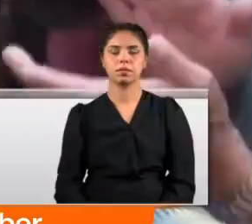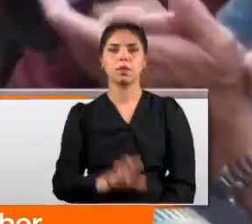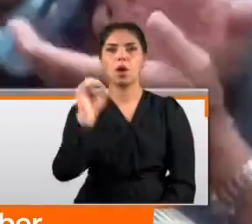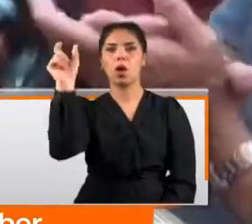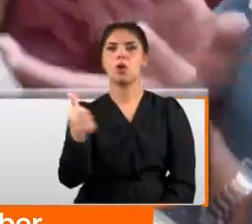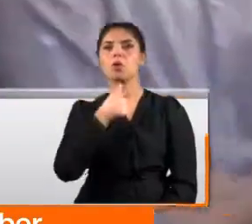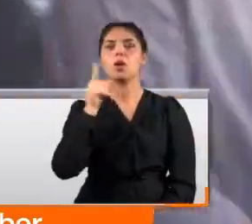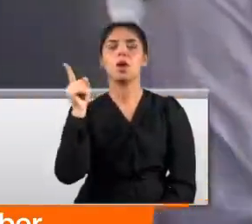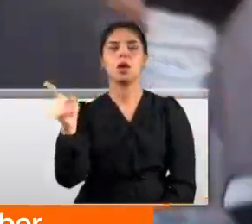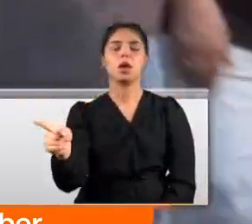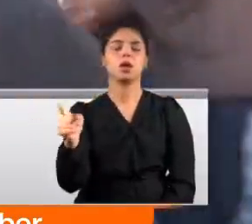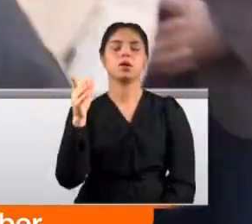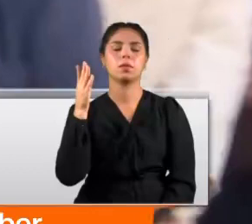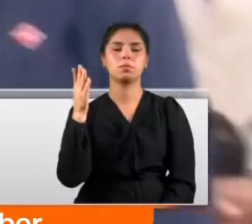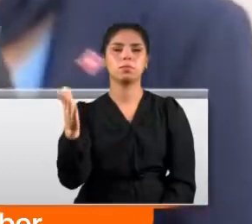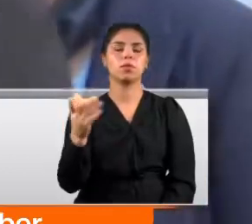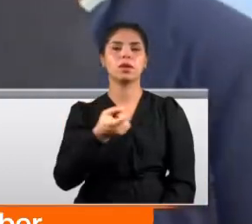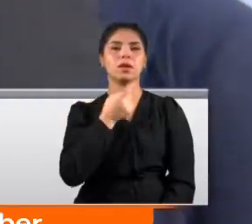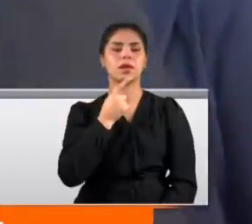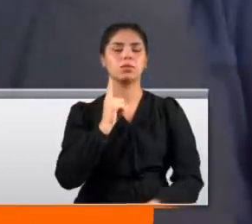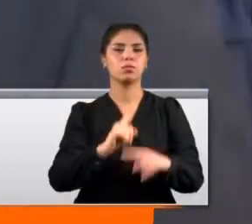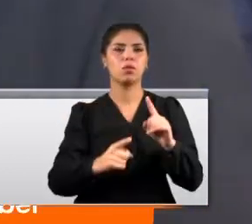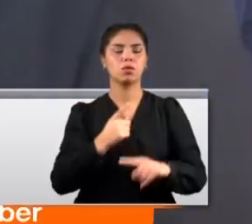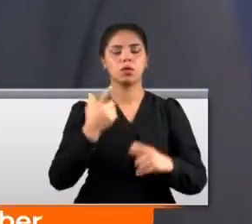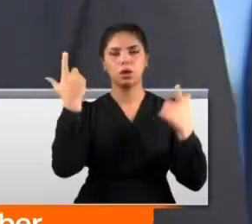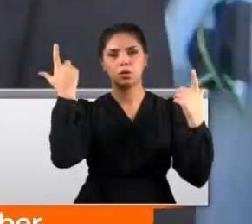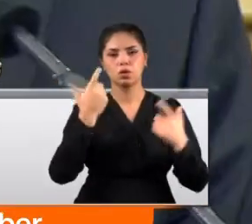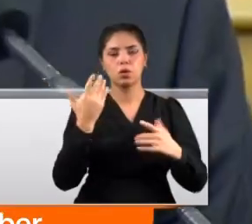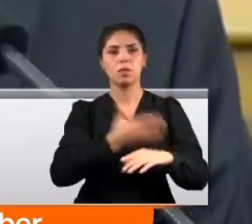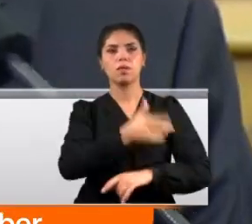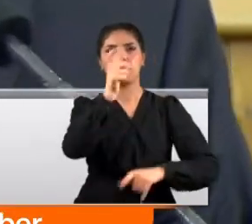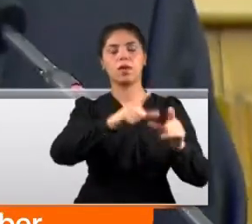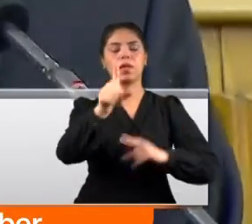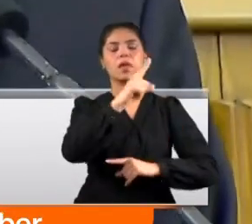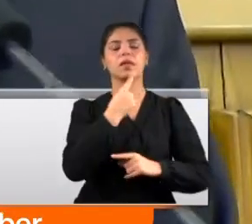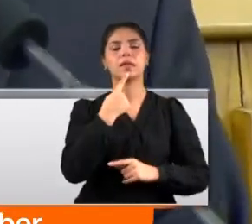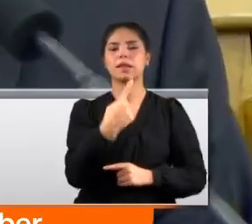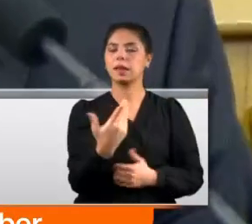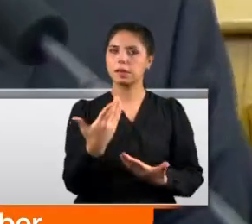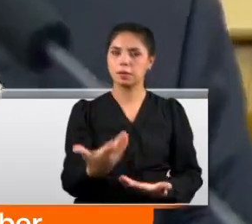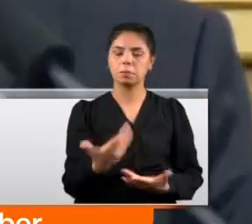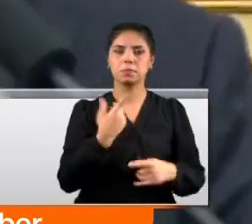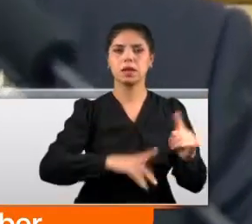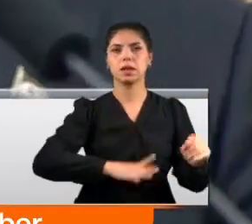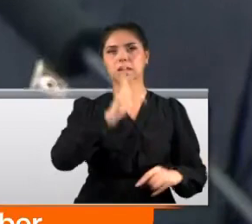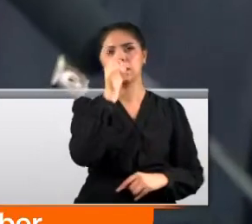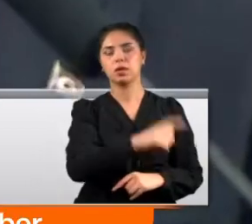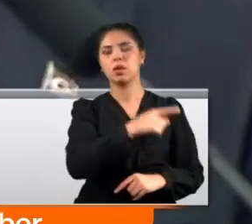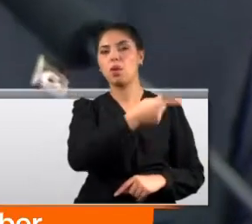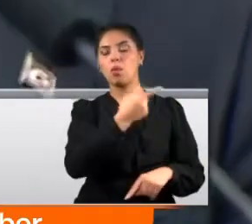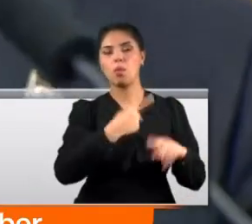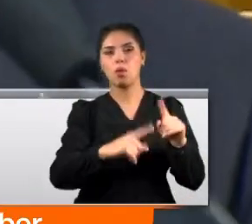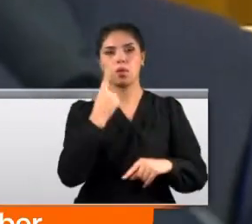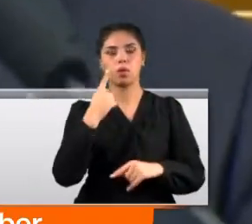CHP'nin seçim öncesi yürüttüğü yanlış politikaların faturasının seçmene kesildiğine dikkat çekti Kılıçdaroğlu'nu o Politikalar